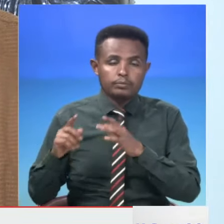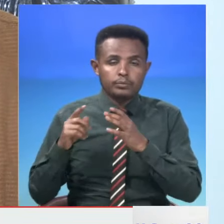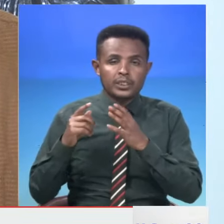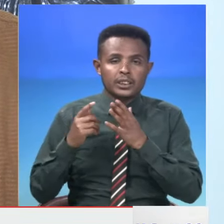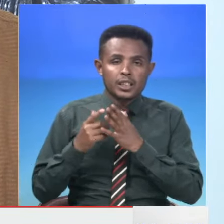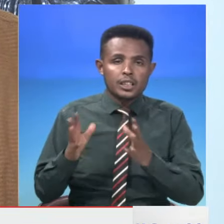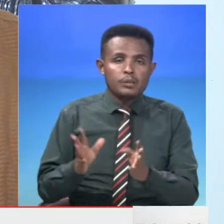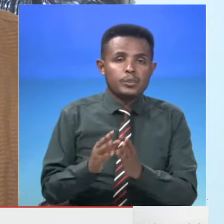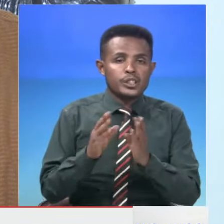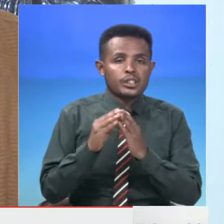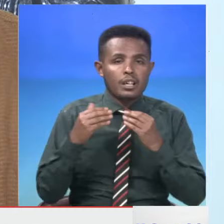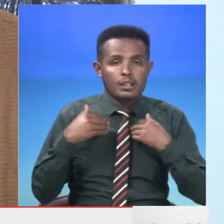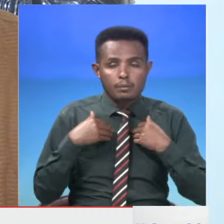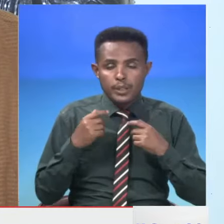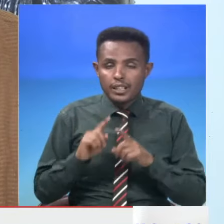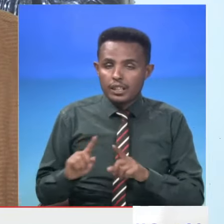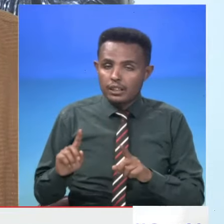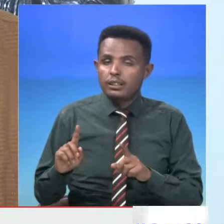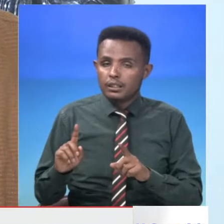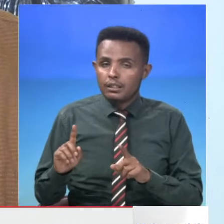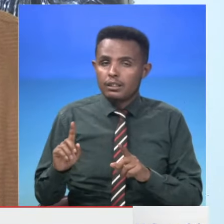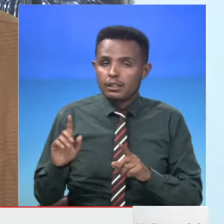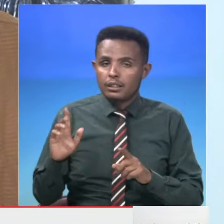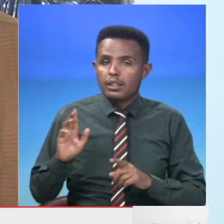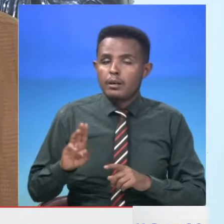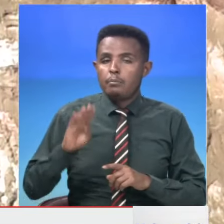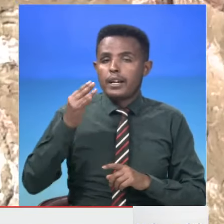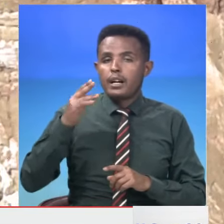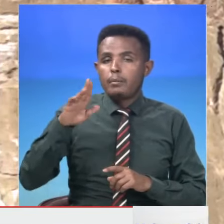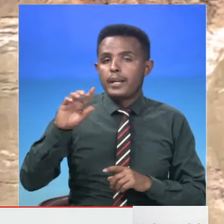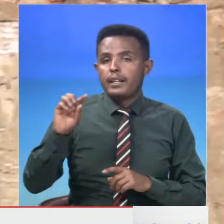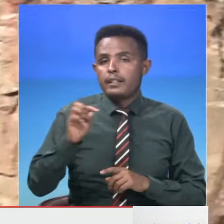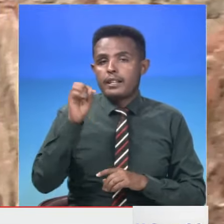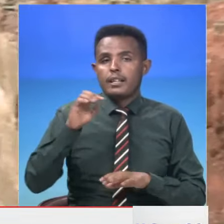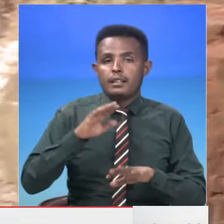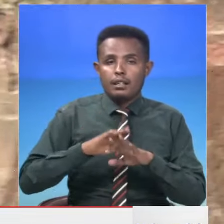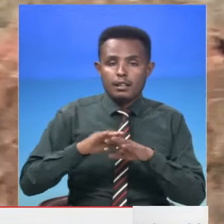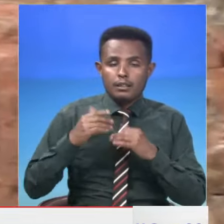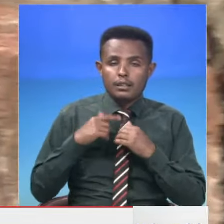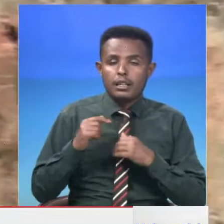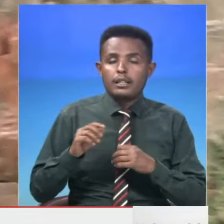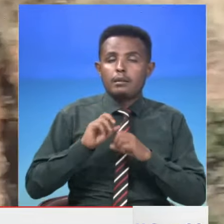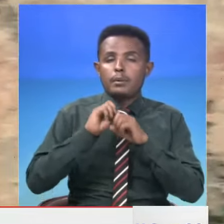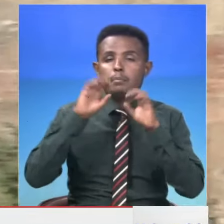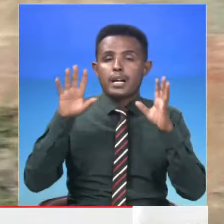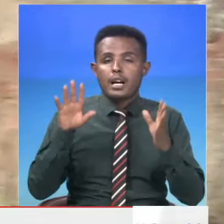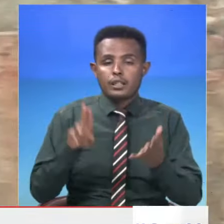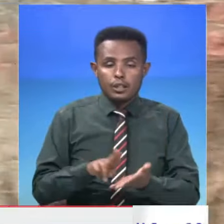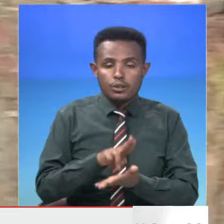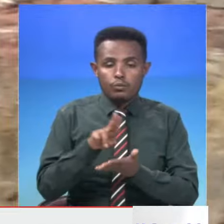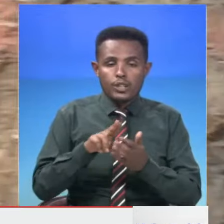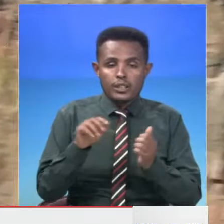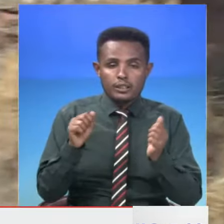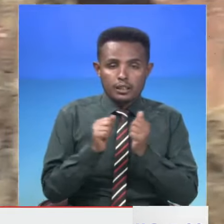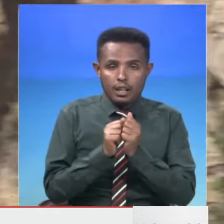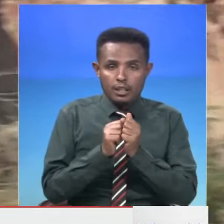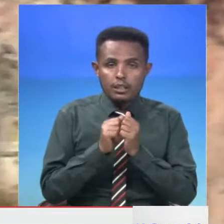በተጨማሪም እንደዚሁ መራቤቴ ላይ በተመሳሳይ መልኩ ላይም እና ሲልካሳ እንዳለን አሁን እኛ ከደብረሃን ዩኒቨርሲቲ ጋር